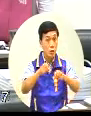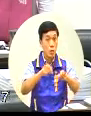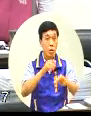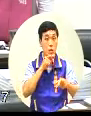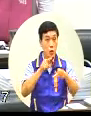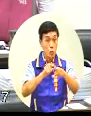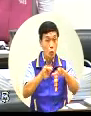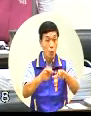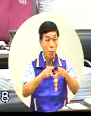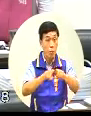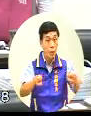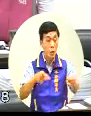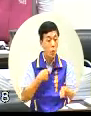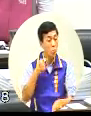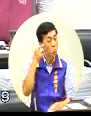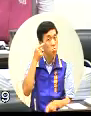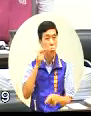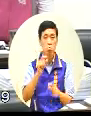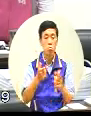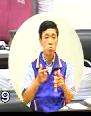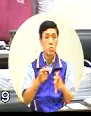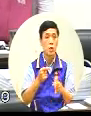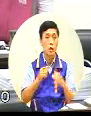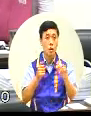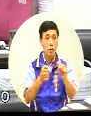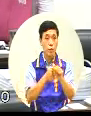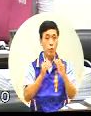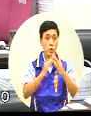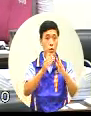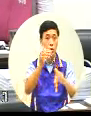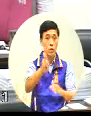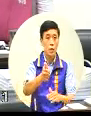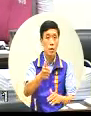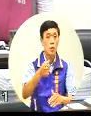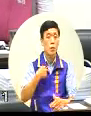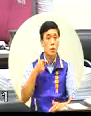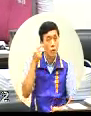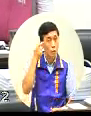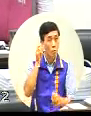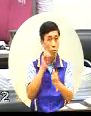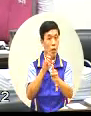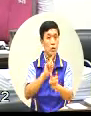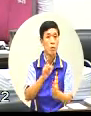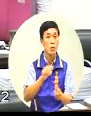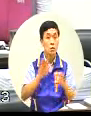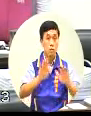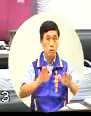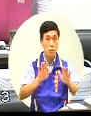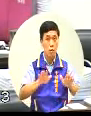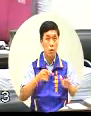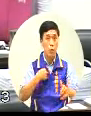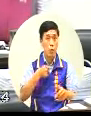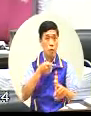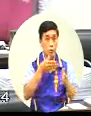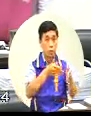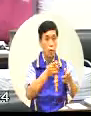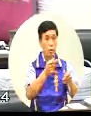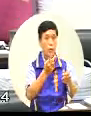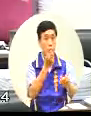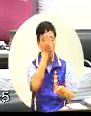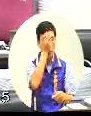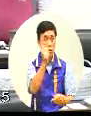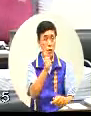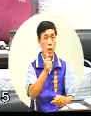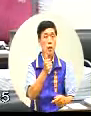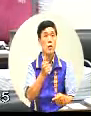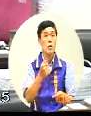平。所以我现在副市长我要跟你讲的是，其实我们今天我跟郑俊杰议员，甚至我们有很